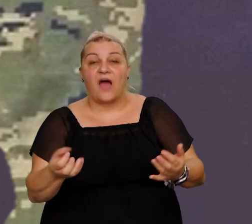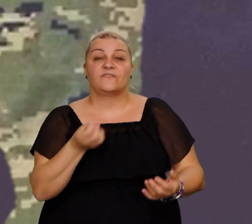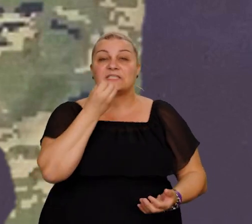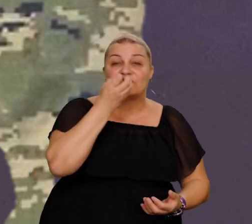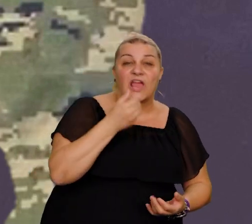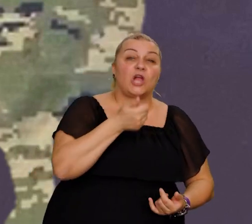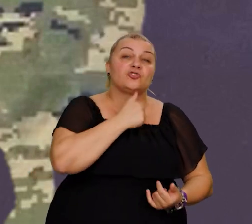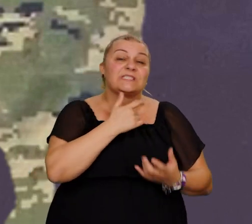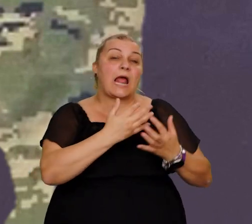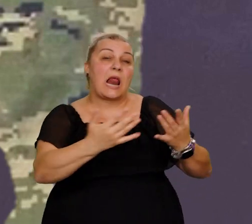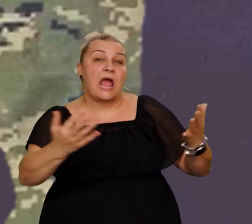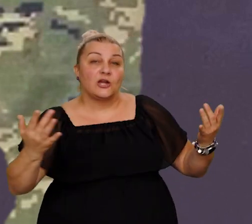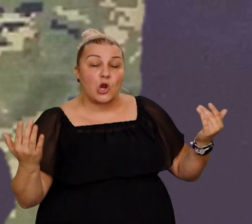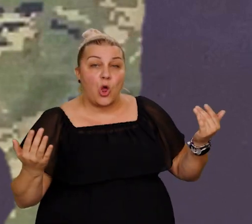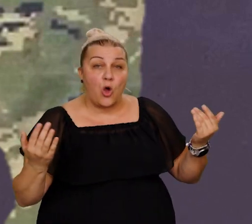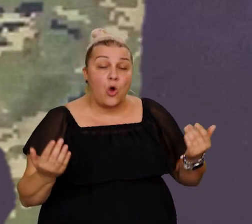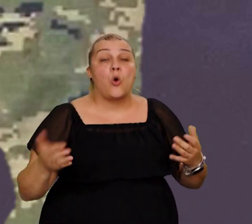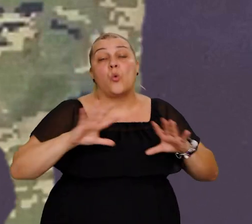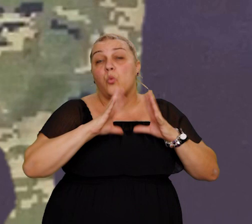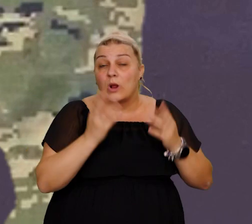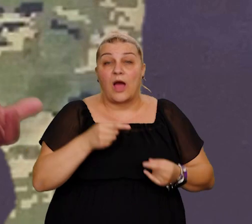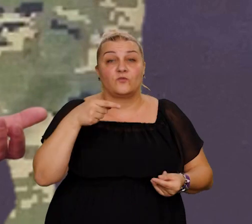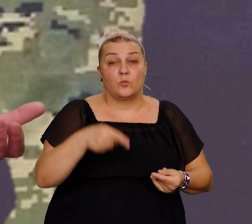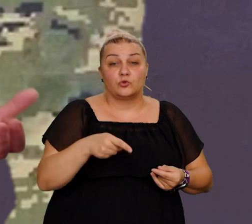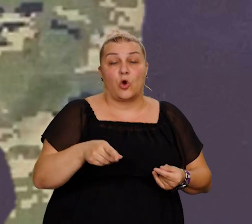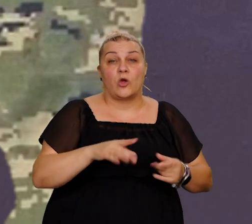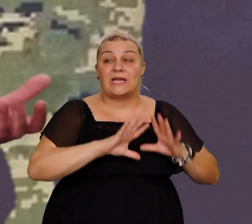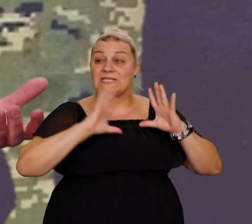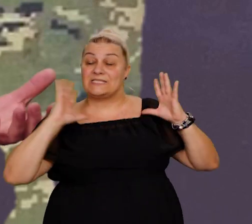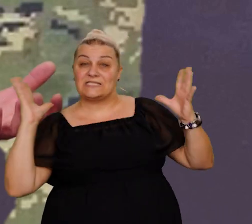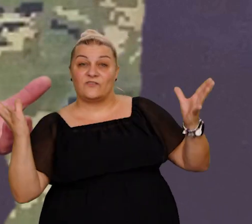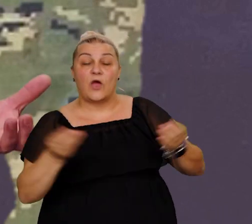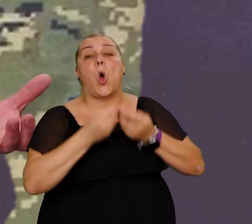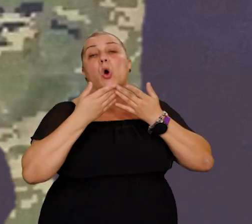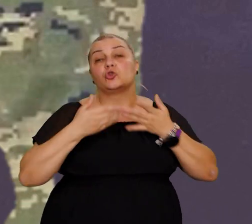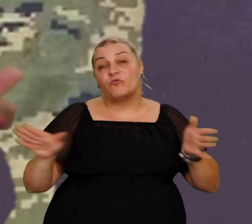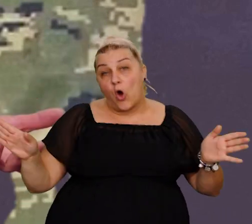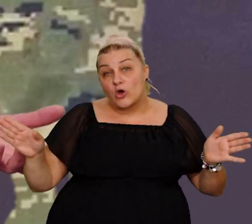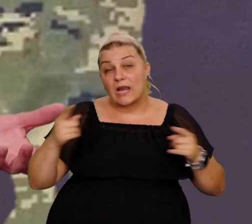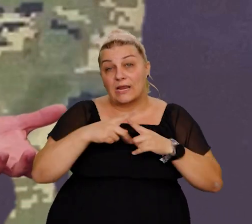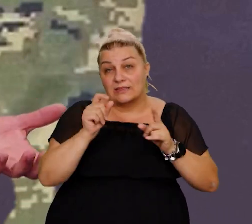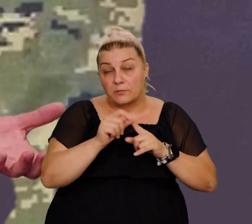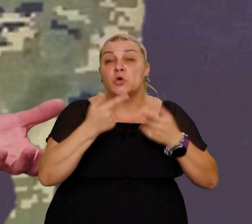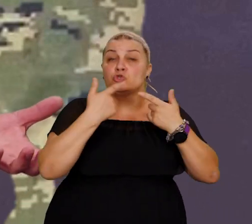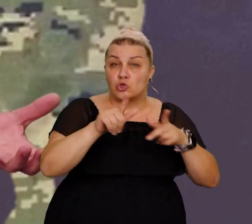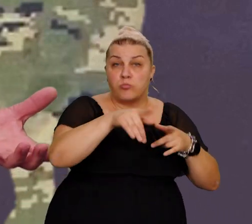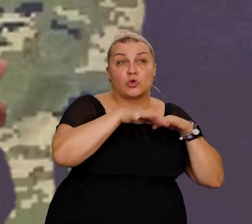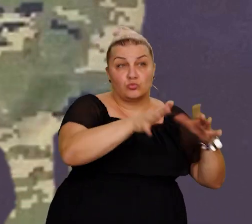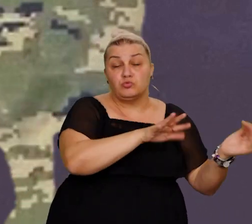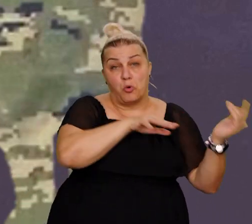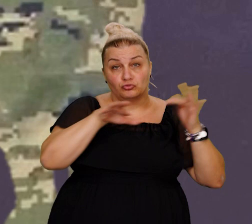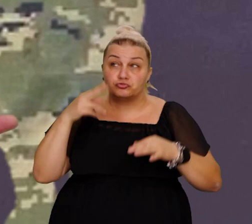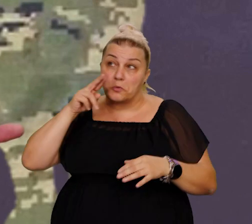travnjaci, cvijeće, zelenilo. Uglavnom je spomen, cijelo to područje otvorenog tipa, znači slobodan je pristup